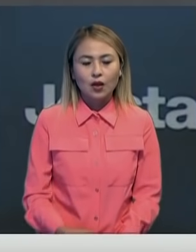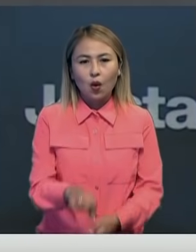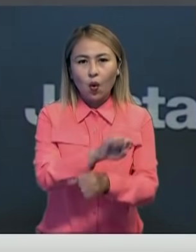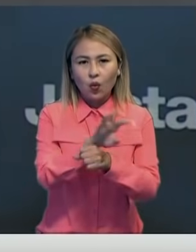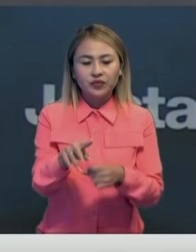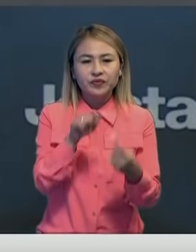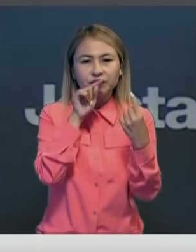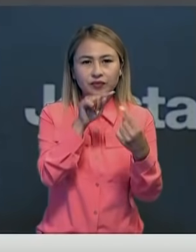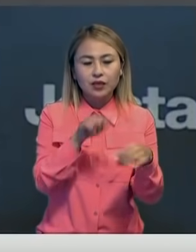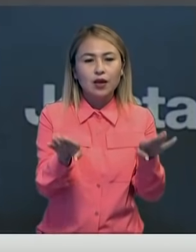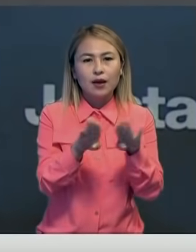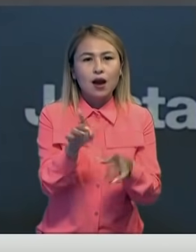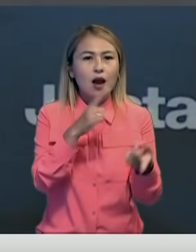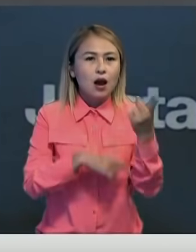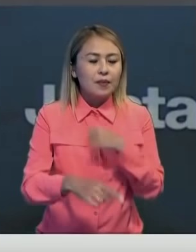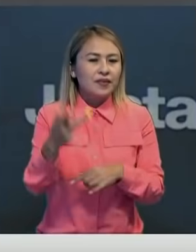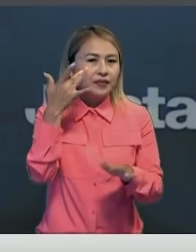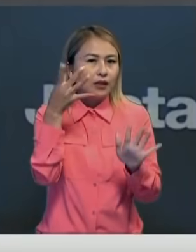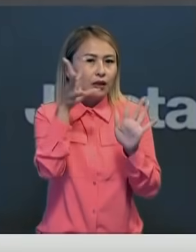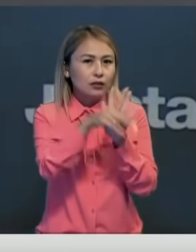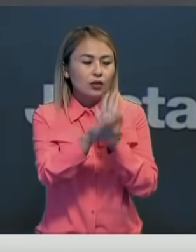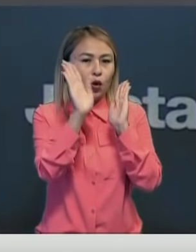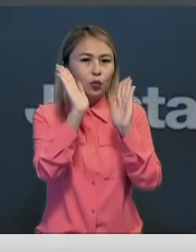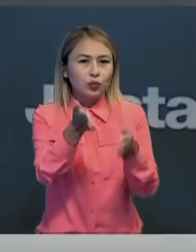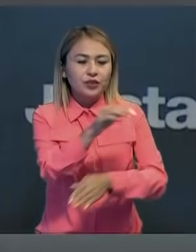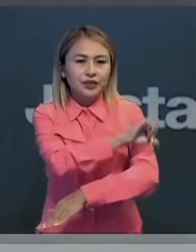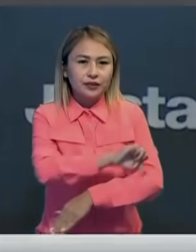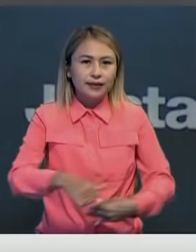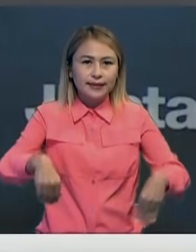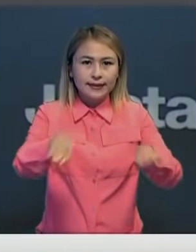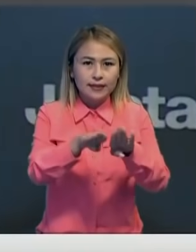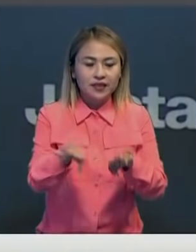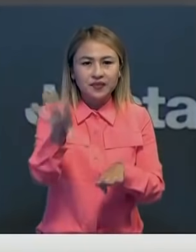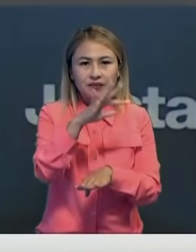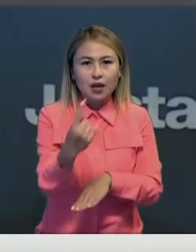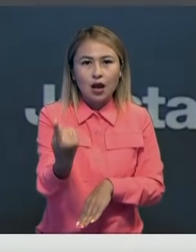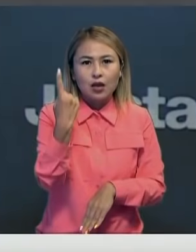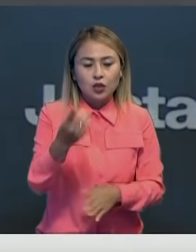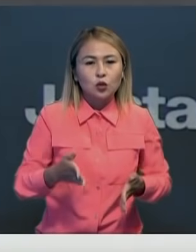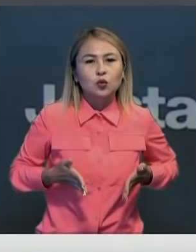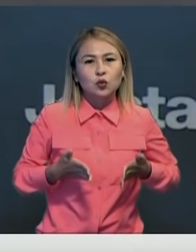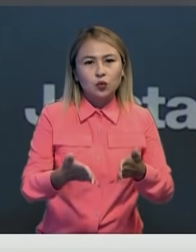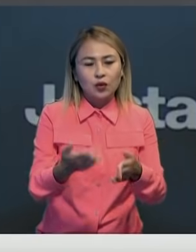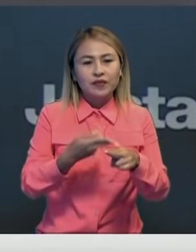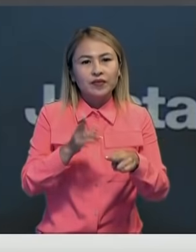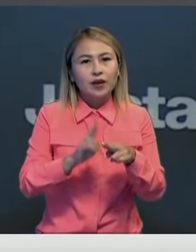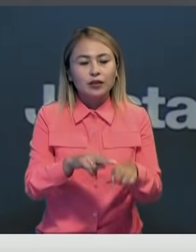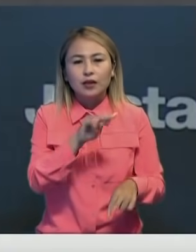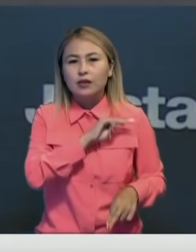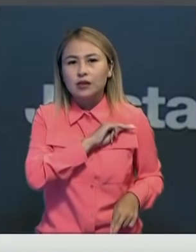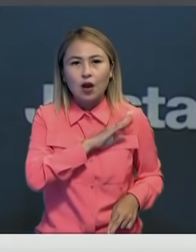Коронавирусқа қарсы екпе, қайта-қайта еңізілетін шектеулермен шекараның жабуға тоқтау салатын жалғыз жол. Бұл компанияның жұмыссыз